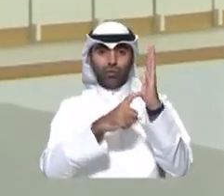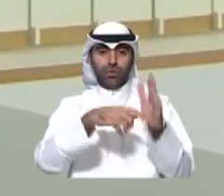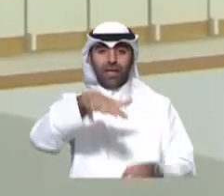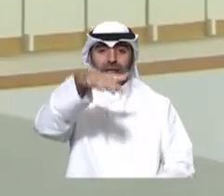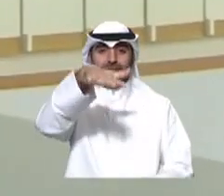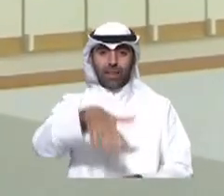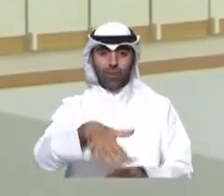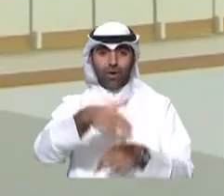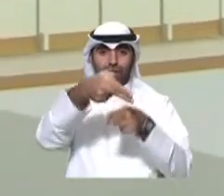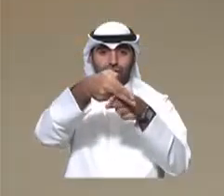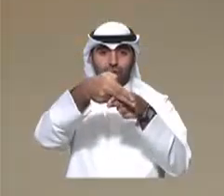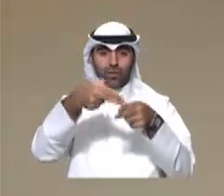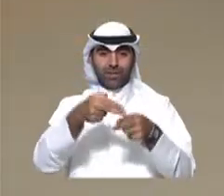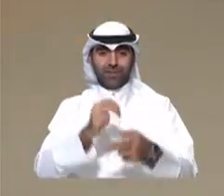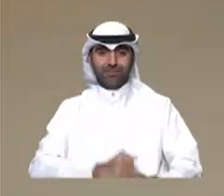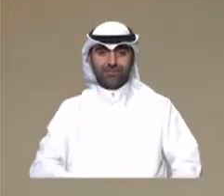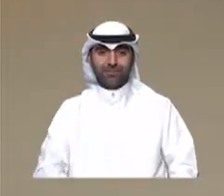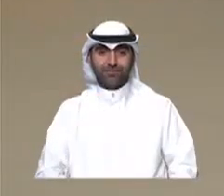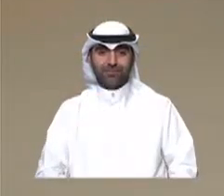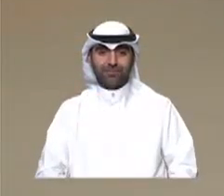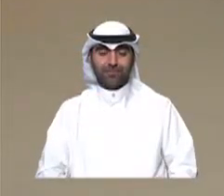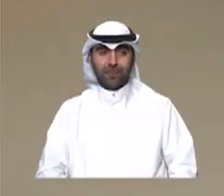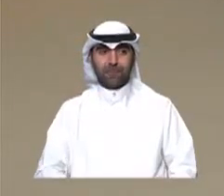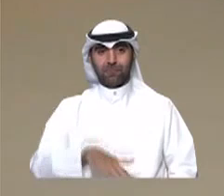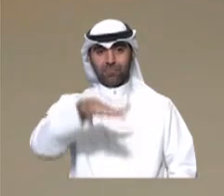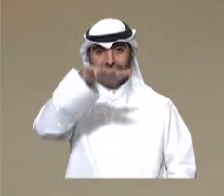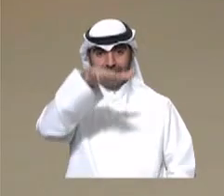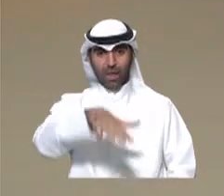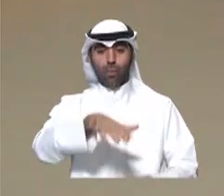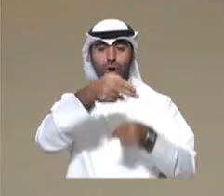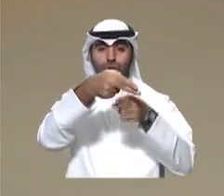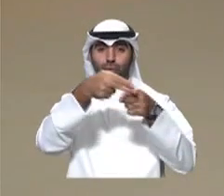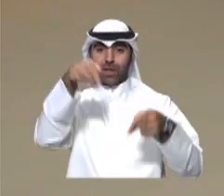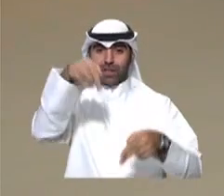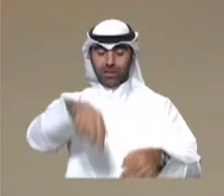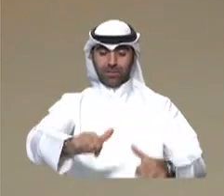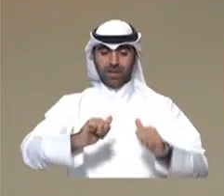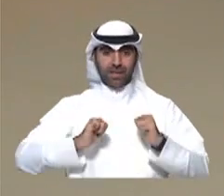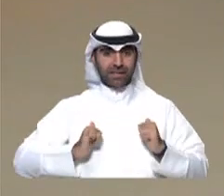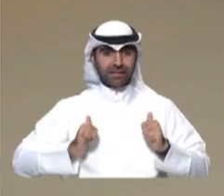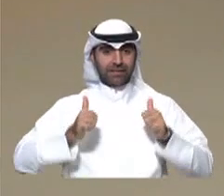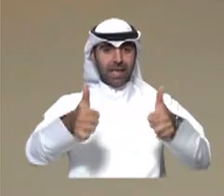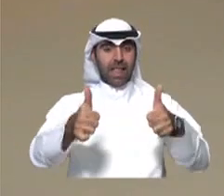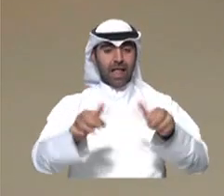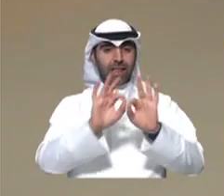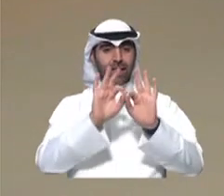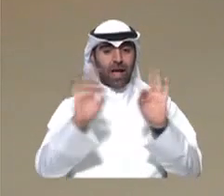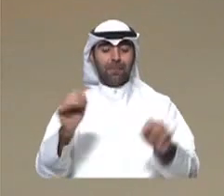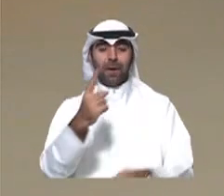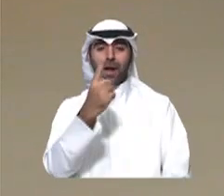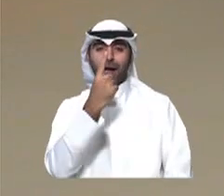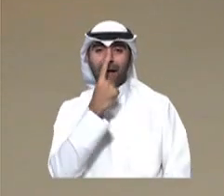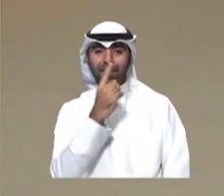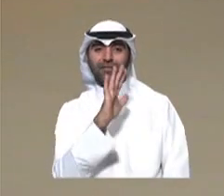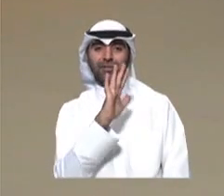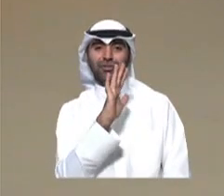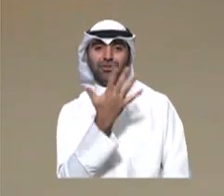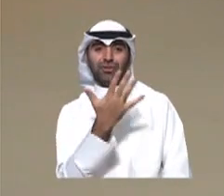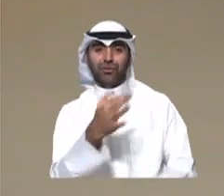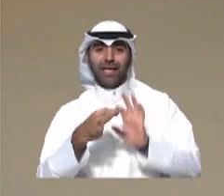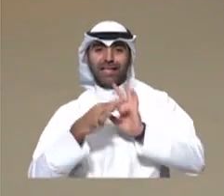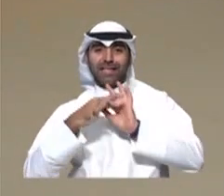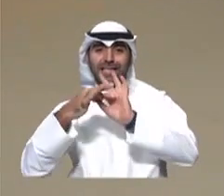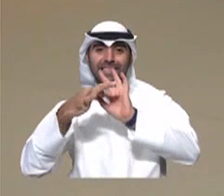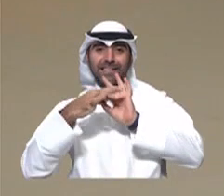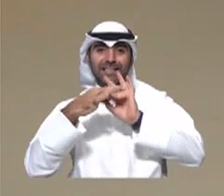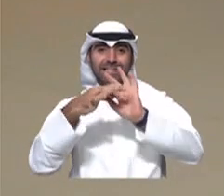لآلية الاستعراض. دولة الكويت خضعت للآلية في دورتها الأولى وصدر